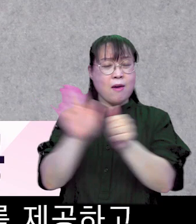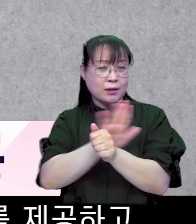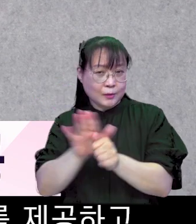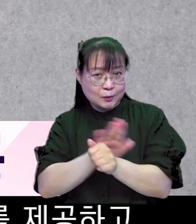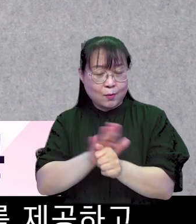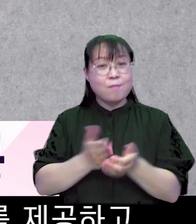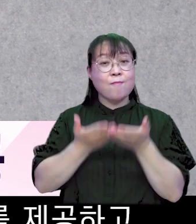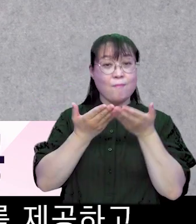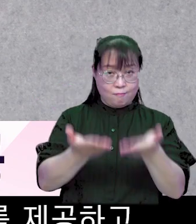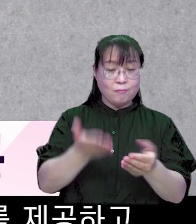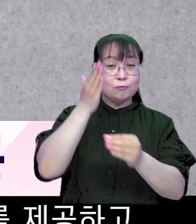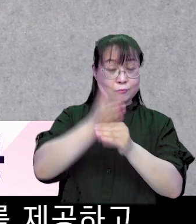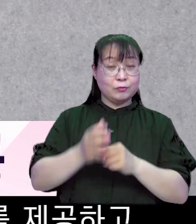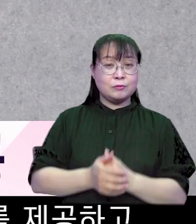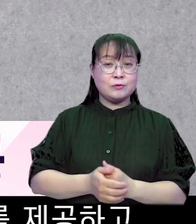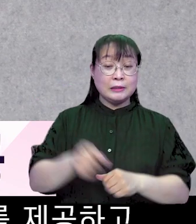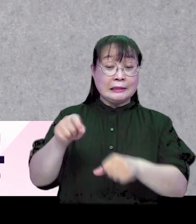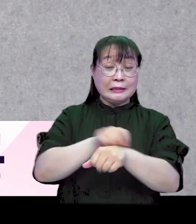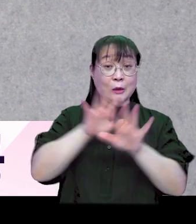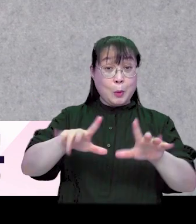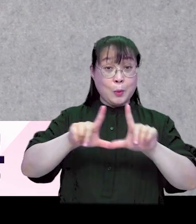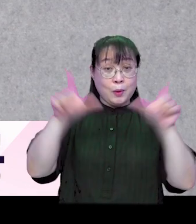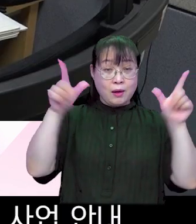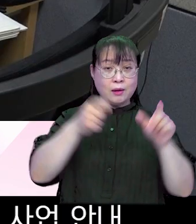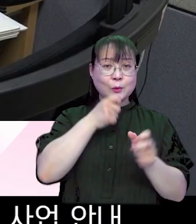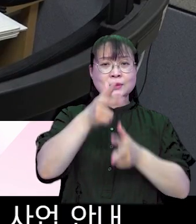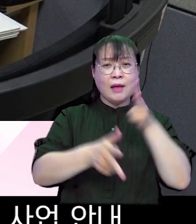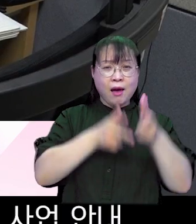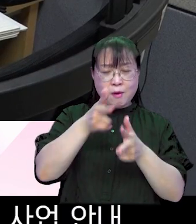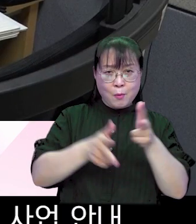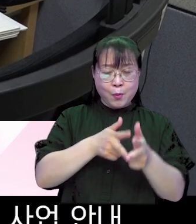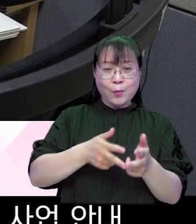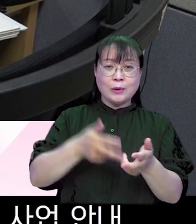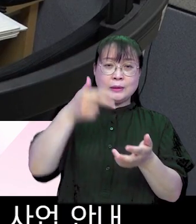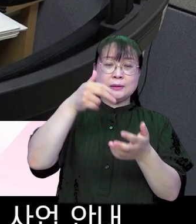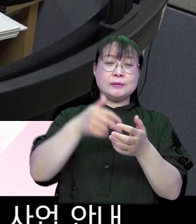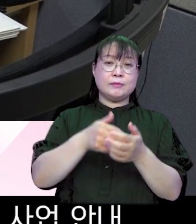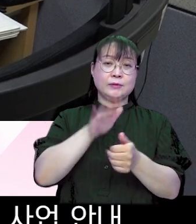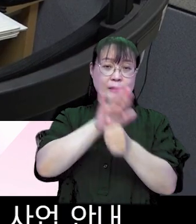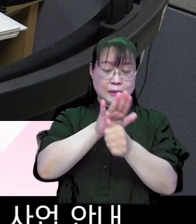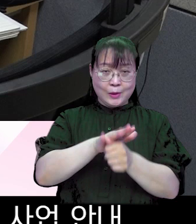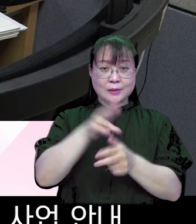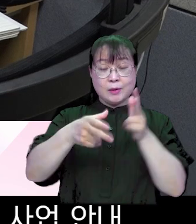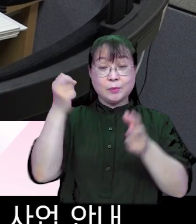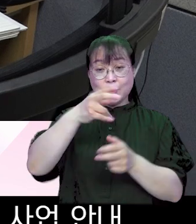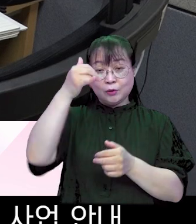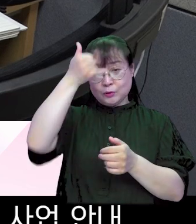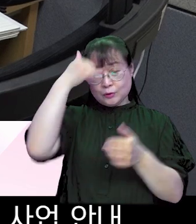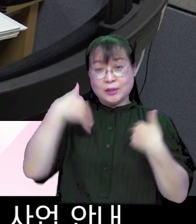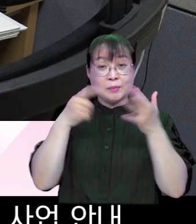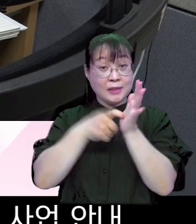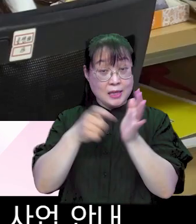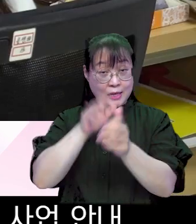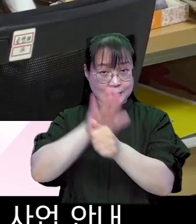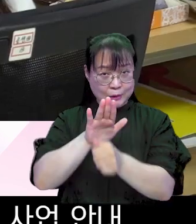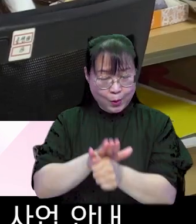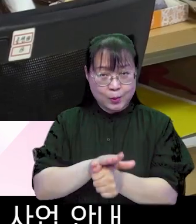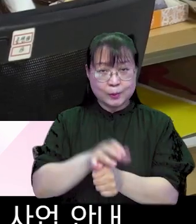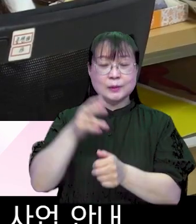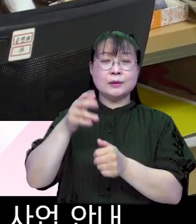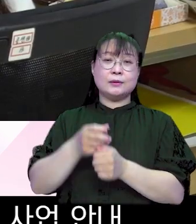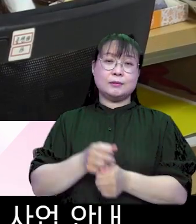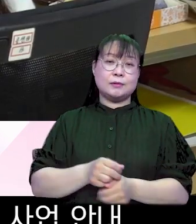시민들에게 고객 만족 행정 서비스를 제공하고 있습니다. 특히 올해는 소상공인 버팀목 자금 지원 사업 안내,